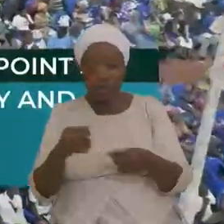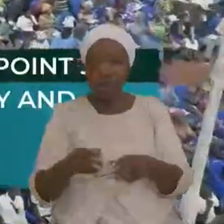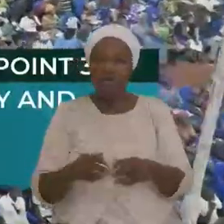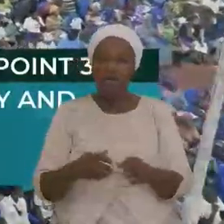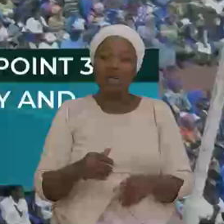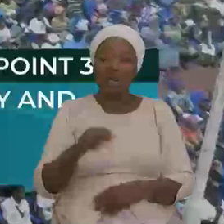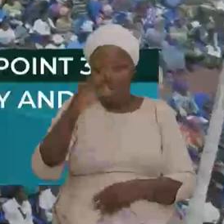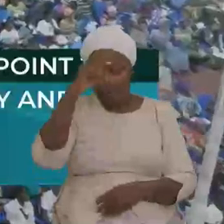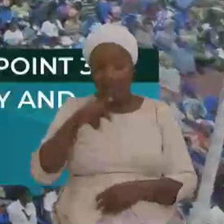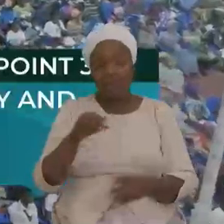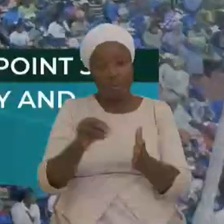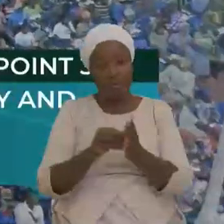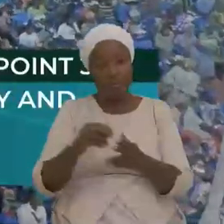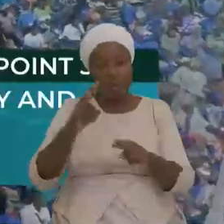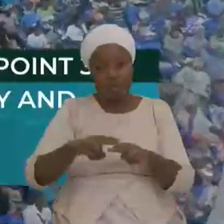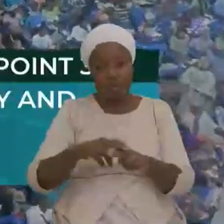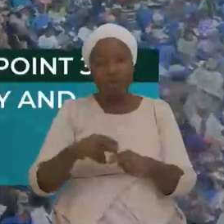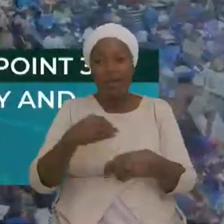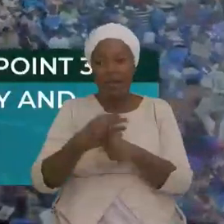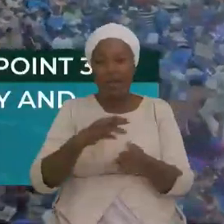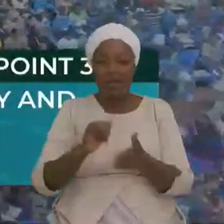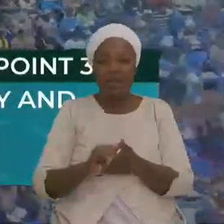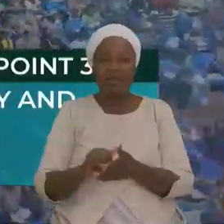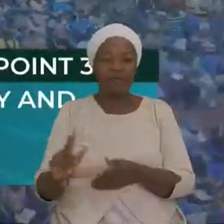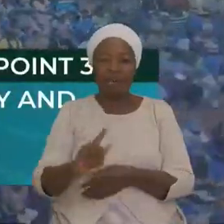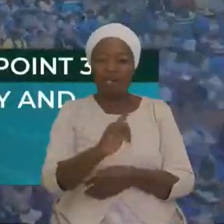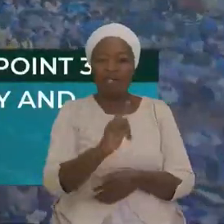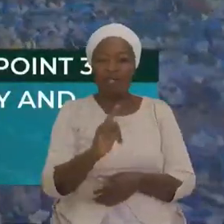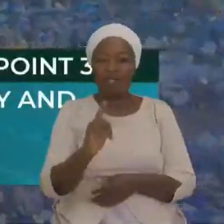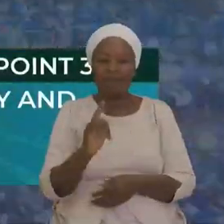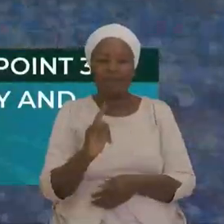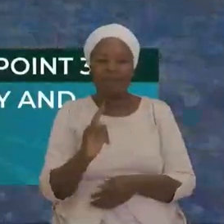n'aille, là où il doit s'asseoir pour conduire l'avion,